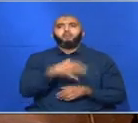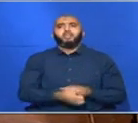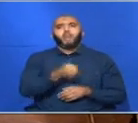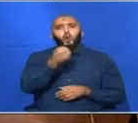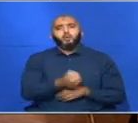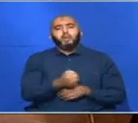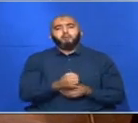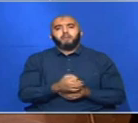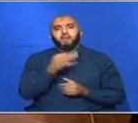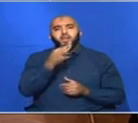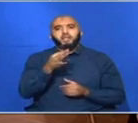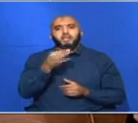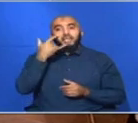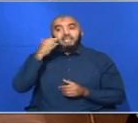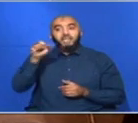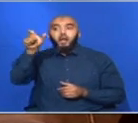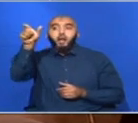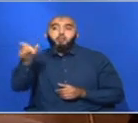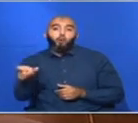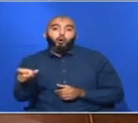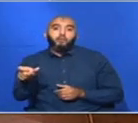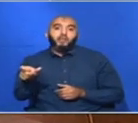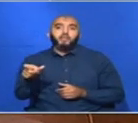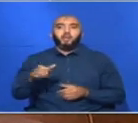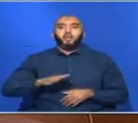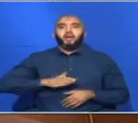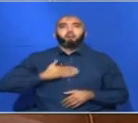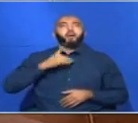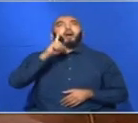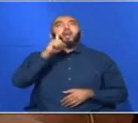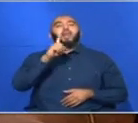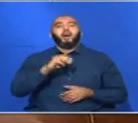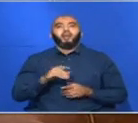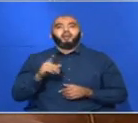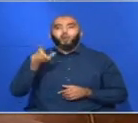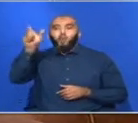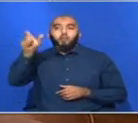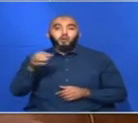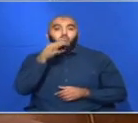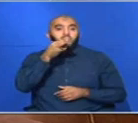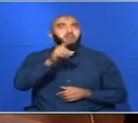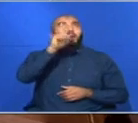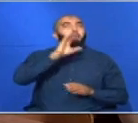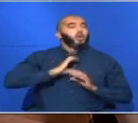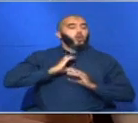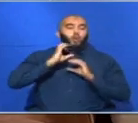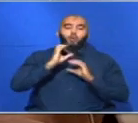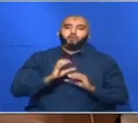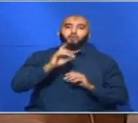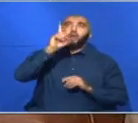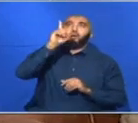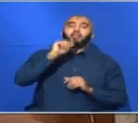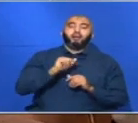انا عند ظن عبدي وانا معه اذا ذكرني فلا ان ذكرني في نفسه ذكرته في